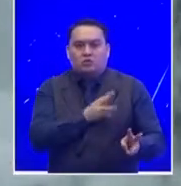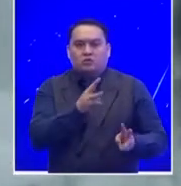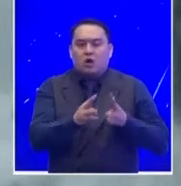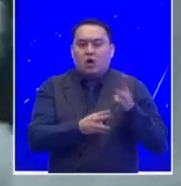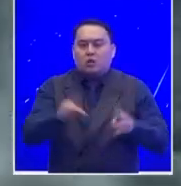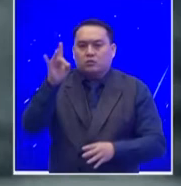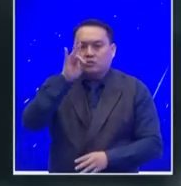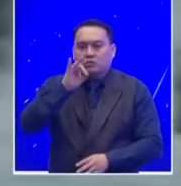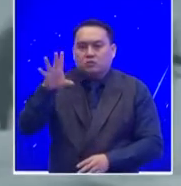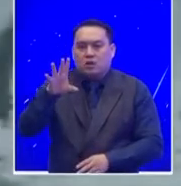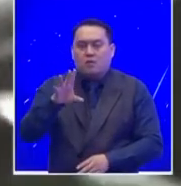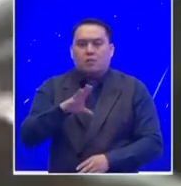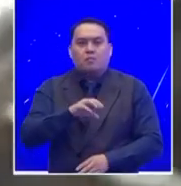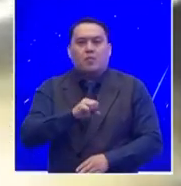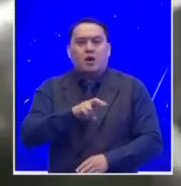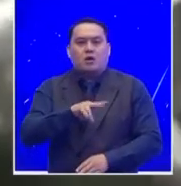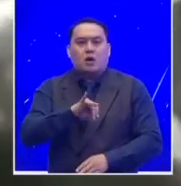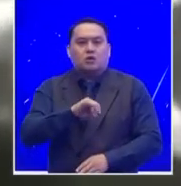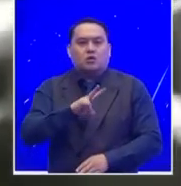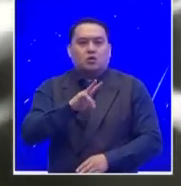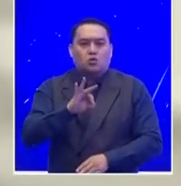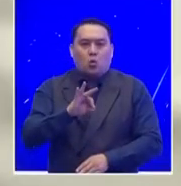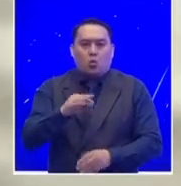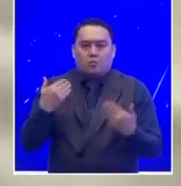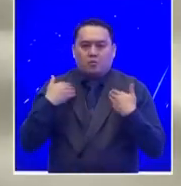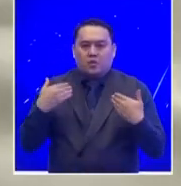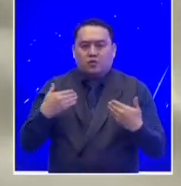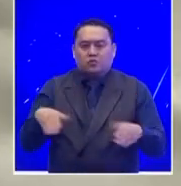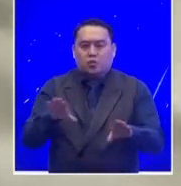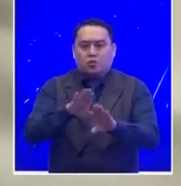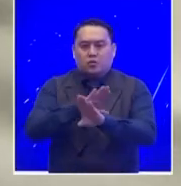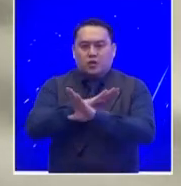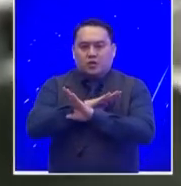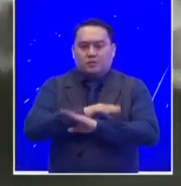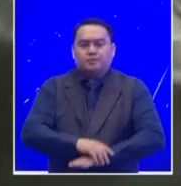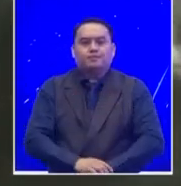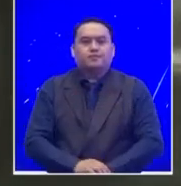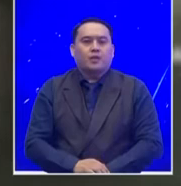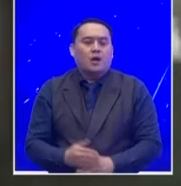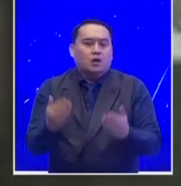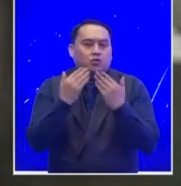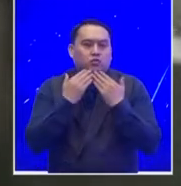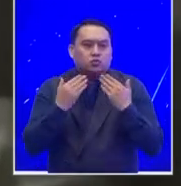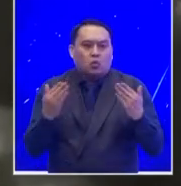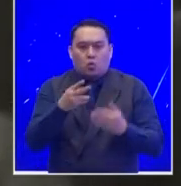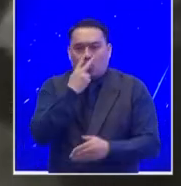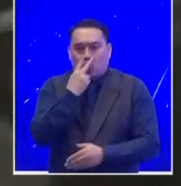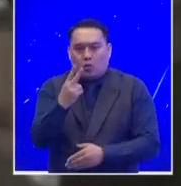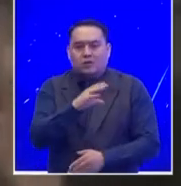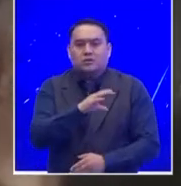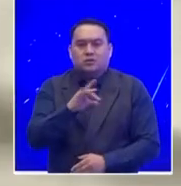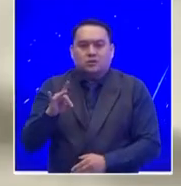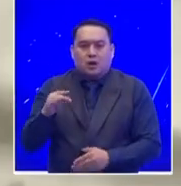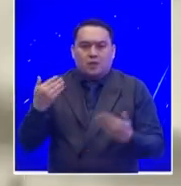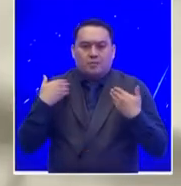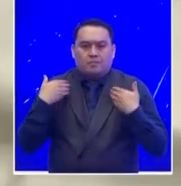Даңқты сарбаз Бородино үшін болған қақтығыста қаһармандықпен қаза тапты. Оның айқастағы соңғы сәтін көзбен көрген Кеңес одағының